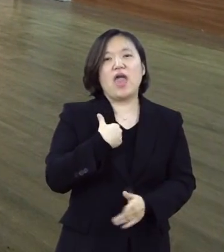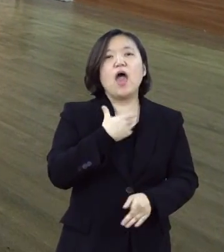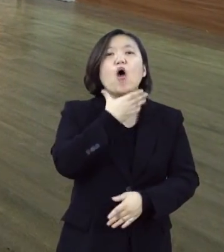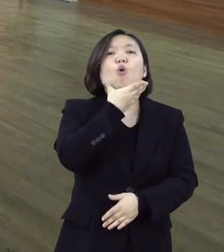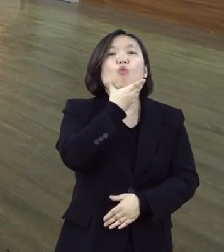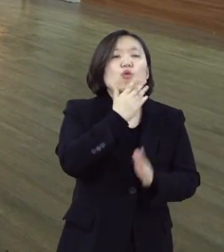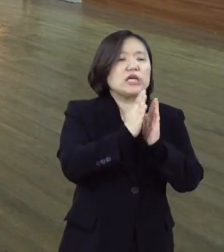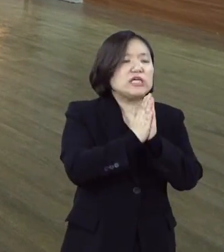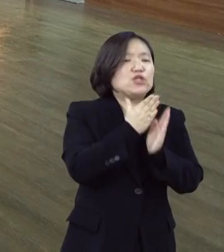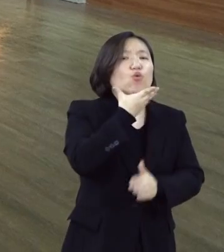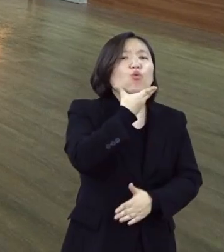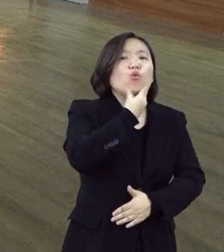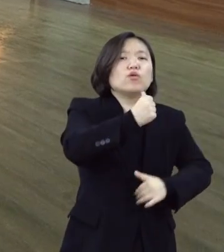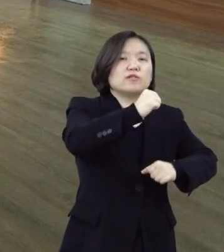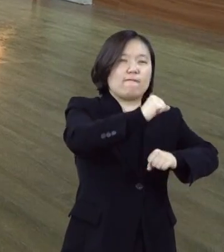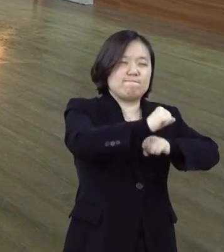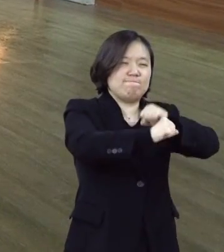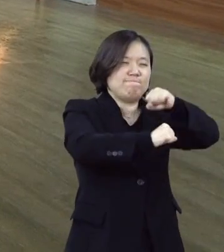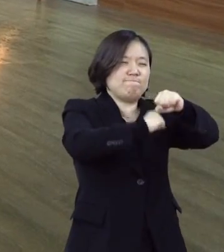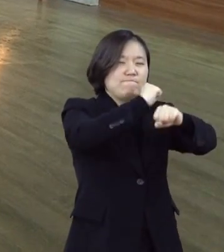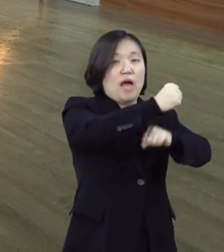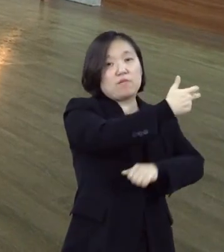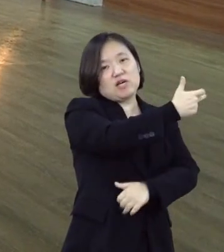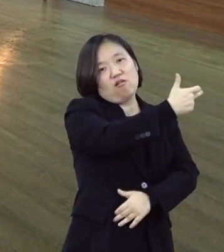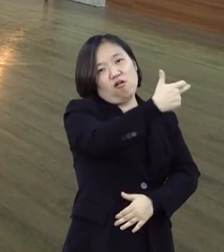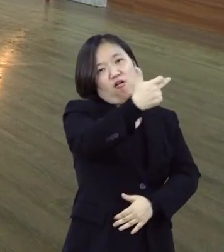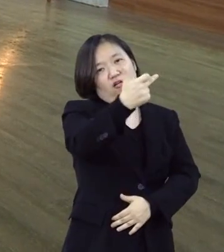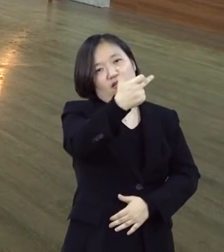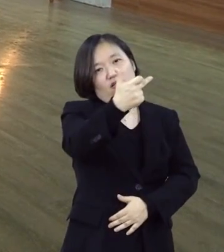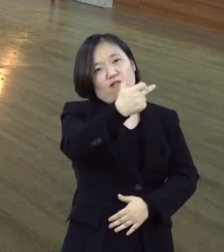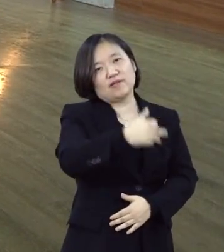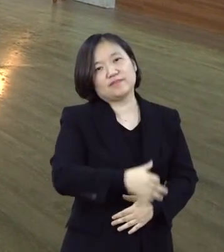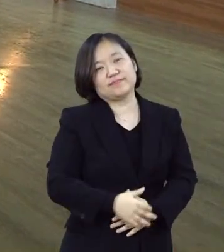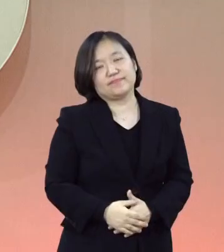공덕이 훨씬 더 커진다고 합니다.